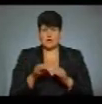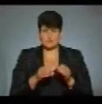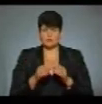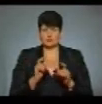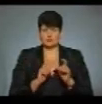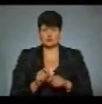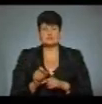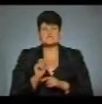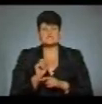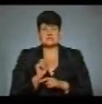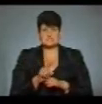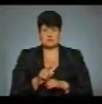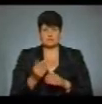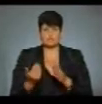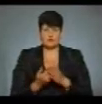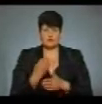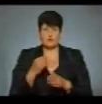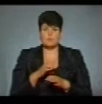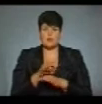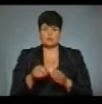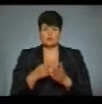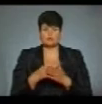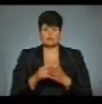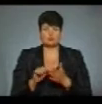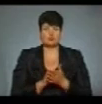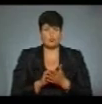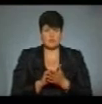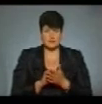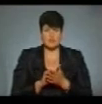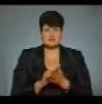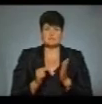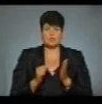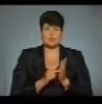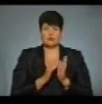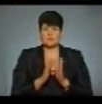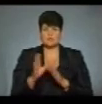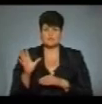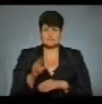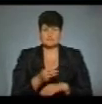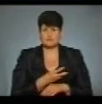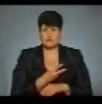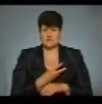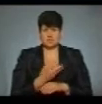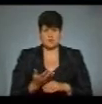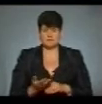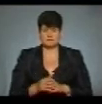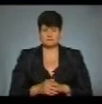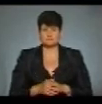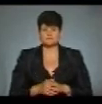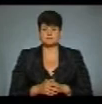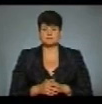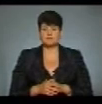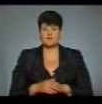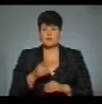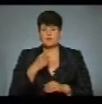замовили нову проєктну кошторисну документацію з метою впорядкування всіх побажань мешканців. За словами